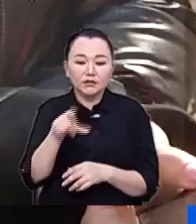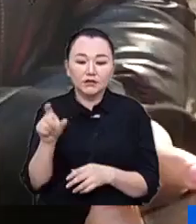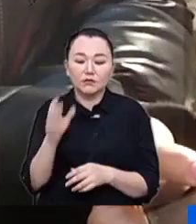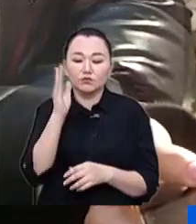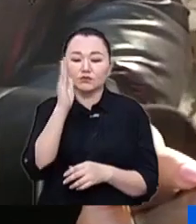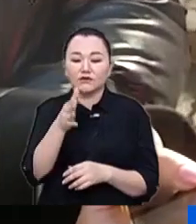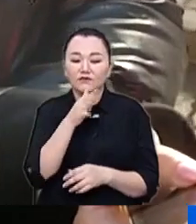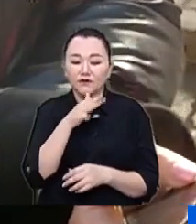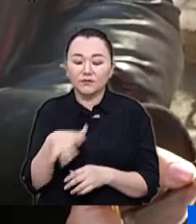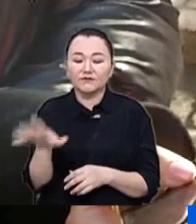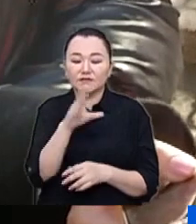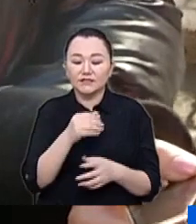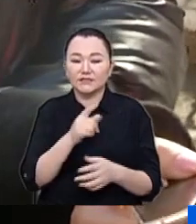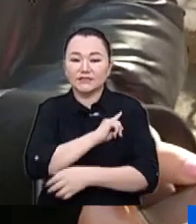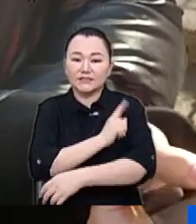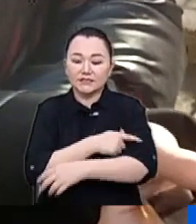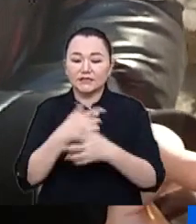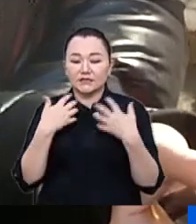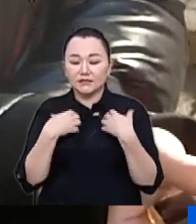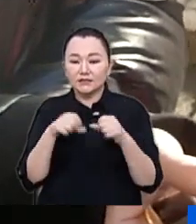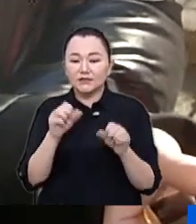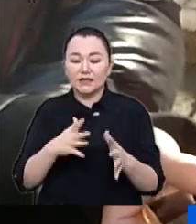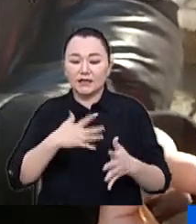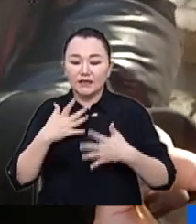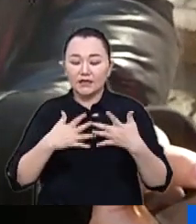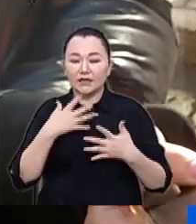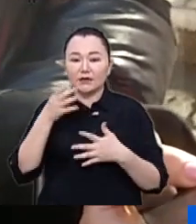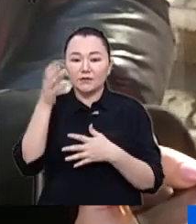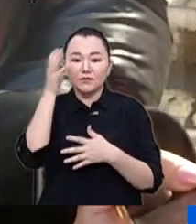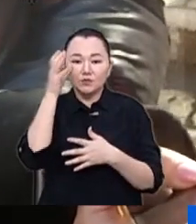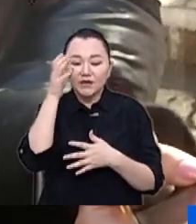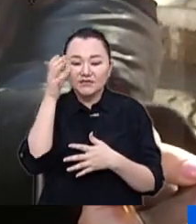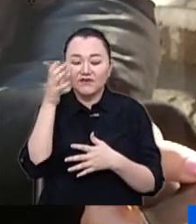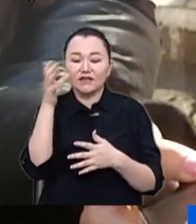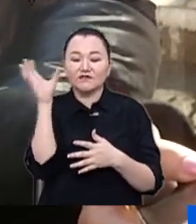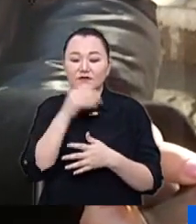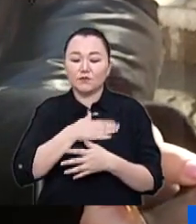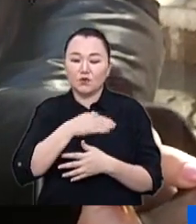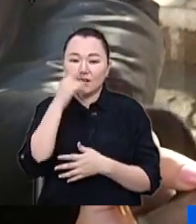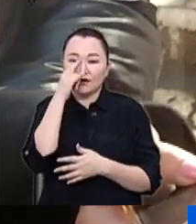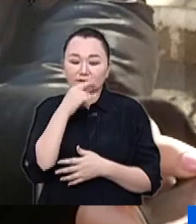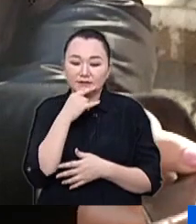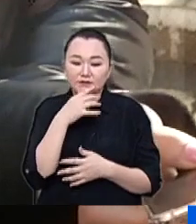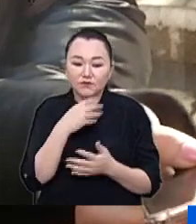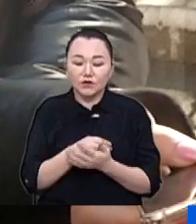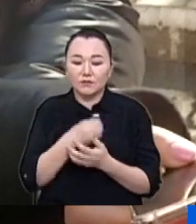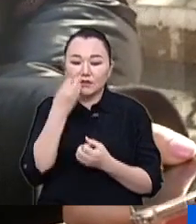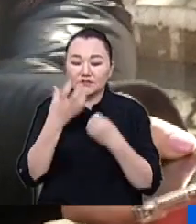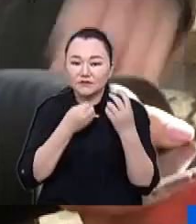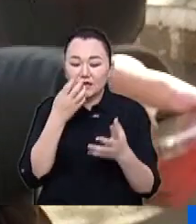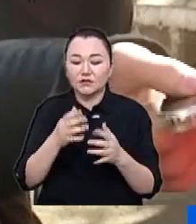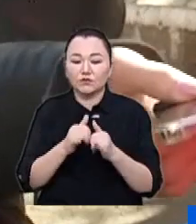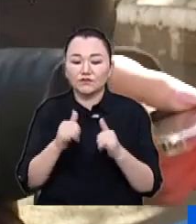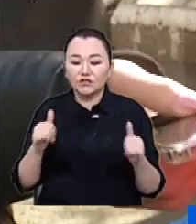алдағы уақытта барлық күш жігерін, энергиясын, білімін осы біздің Қазақстанымыздың өсіп